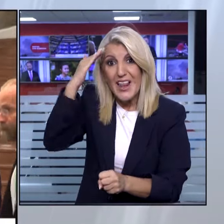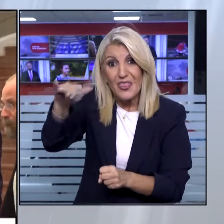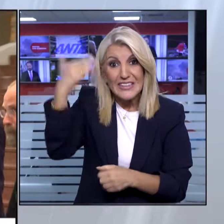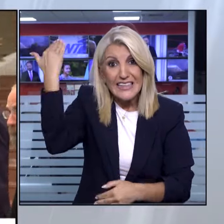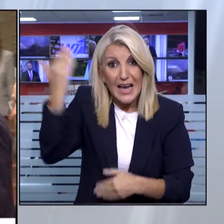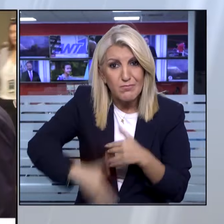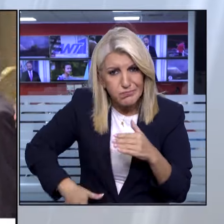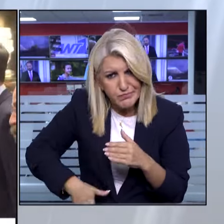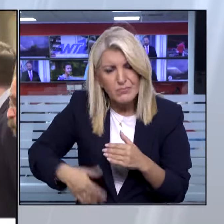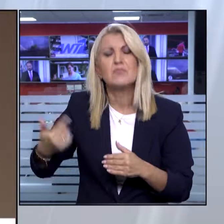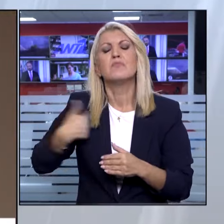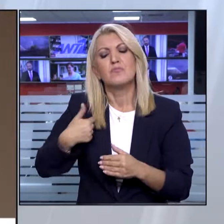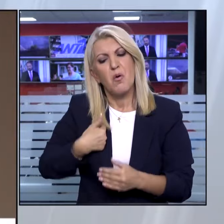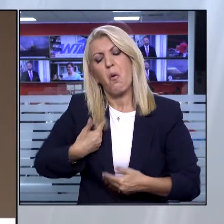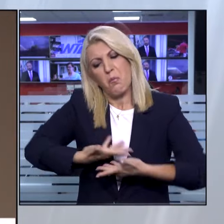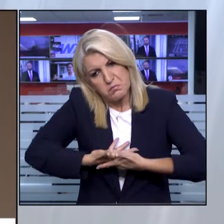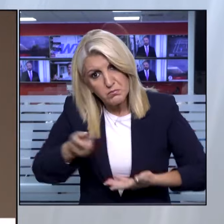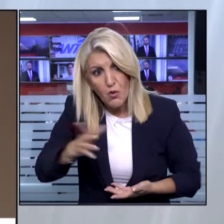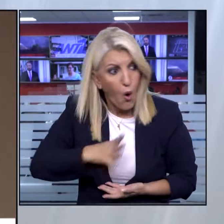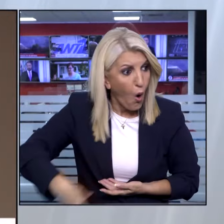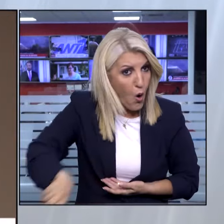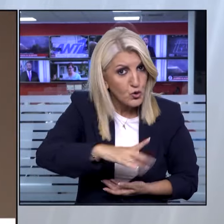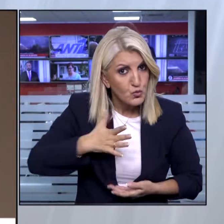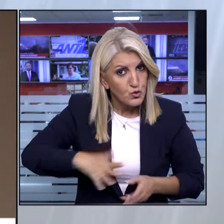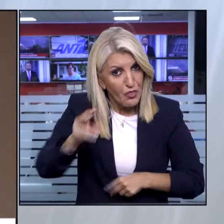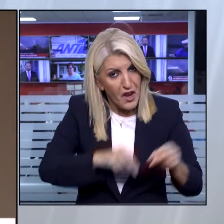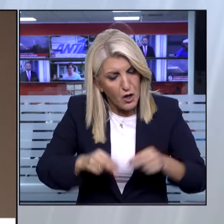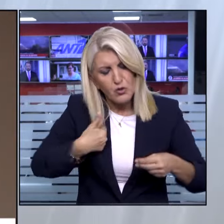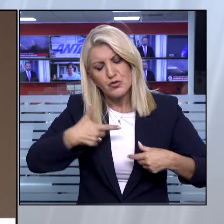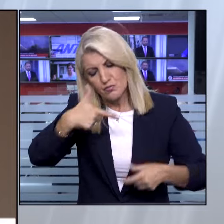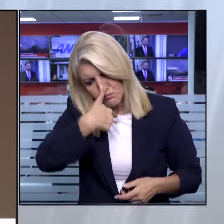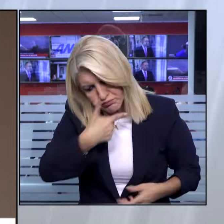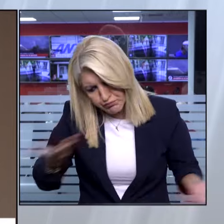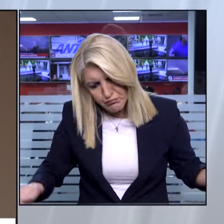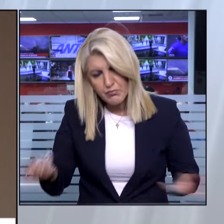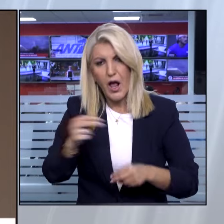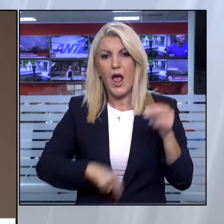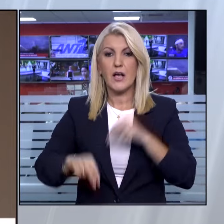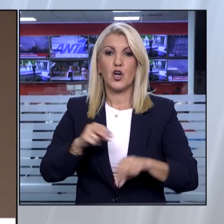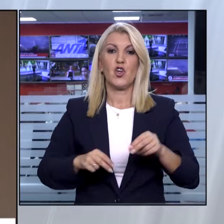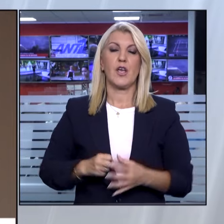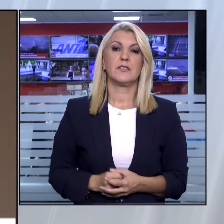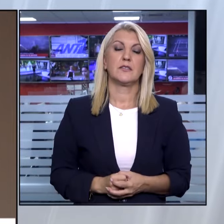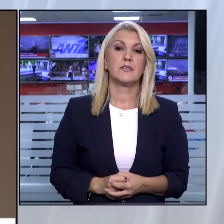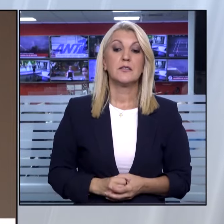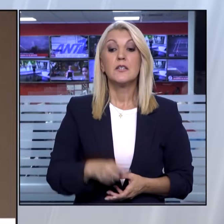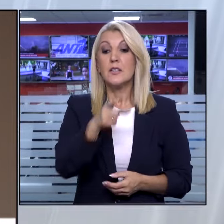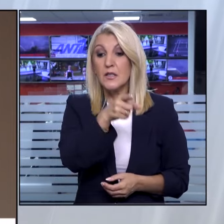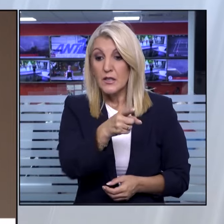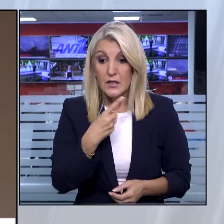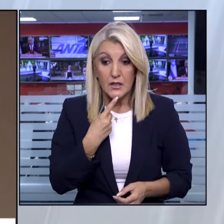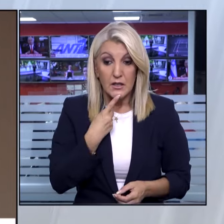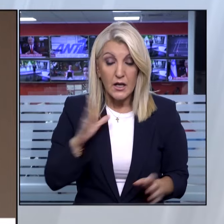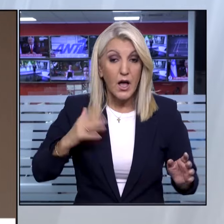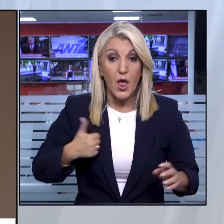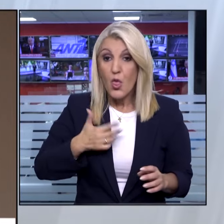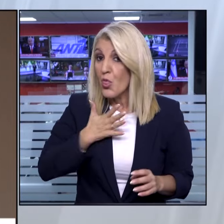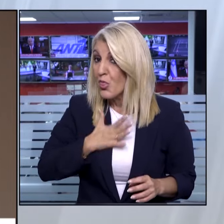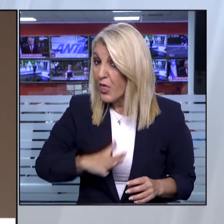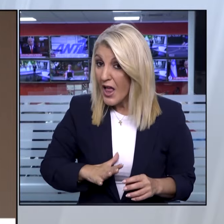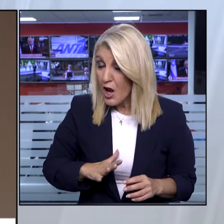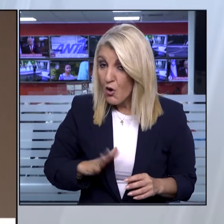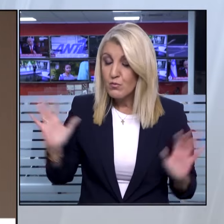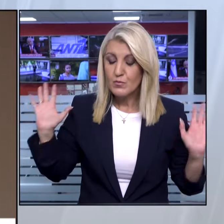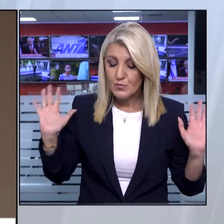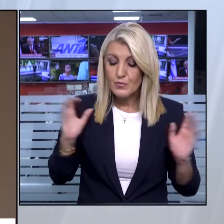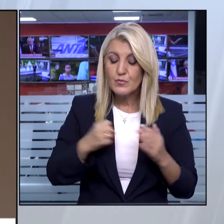ένα περιχαρακωμένο κόμμα. Θέλουμε ένα ανοιχτό, συμμετοχικό, συμπεριληπτικό ΠΑΣΟΚ,